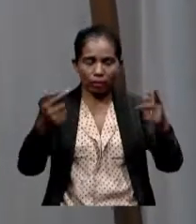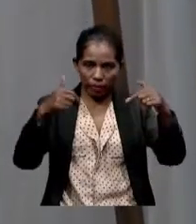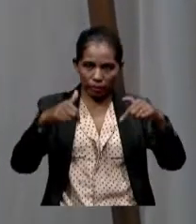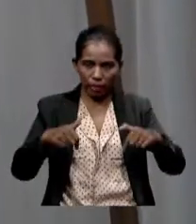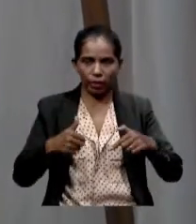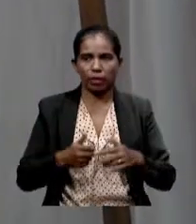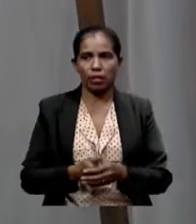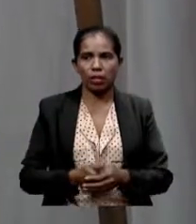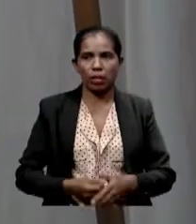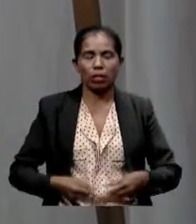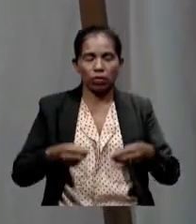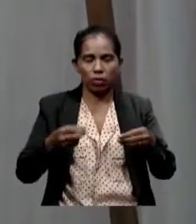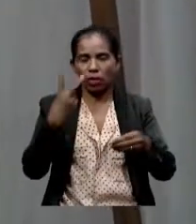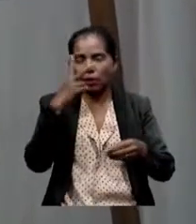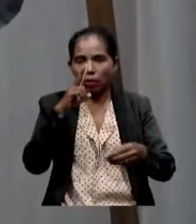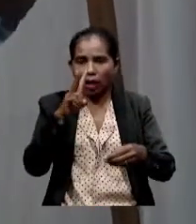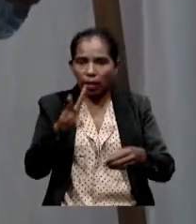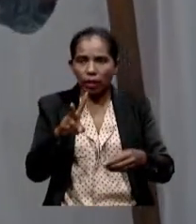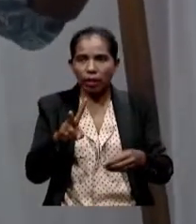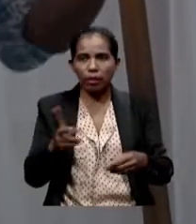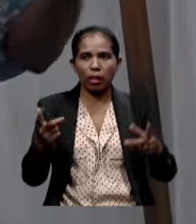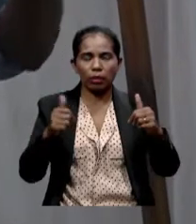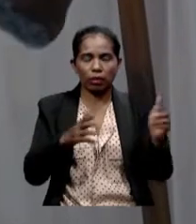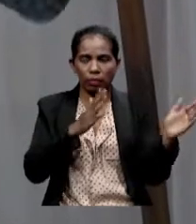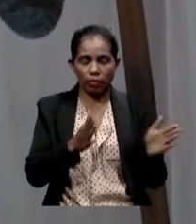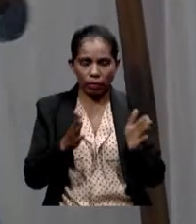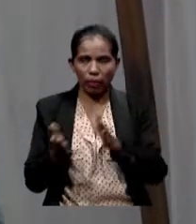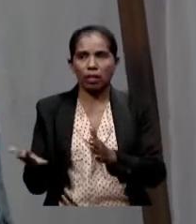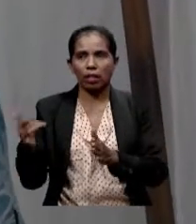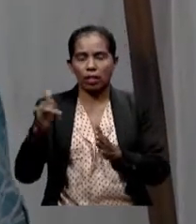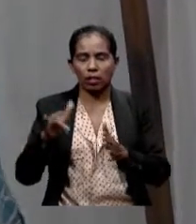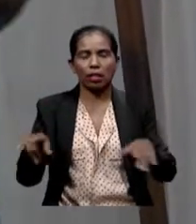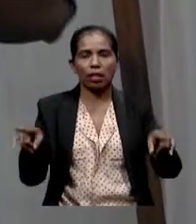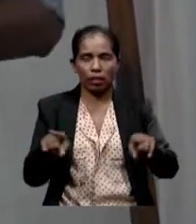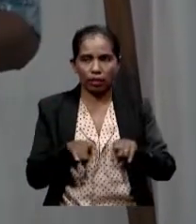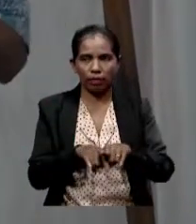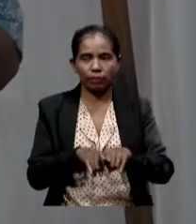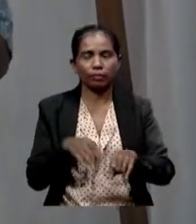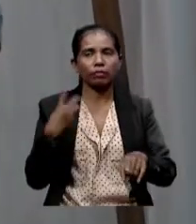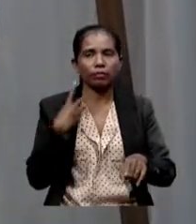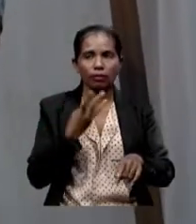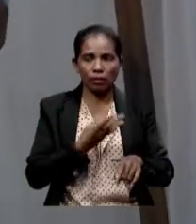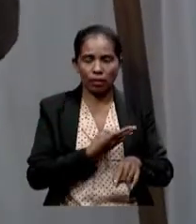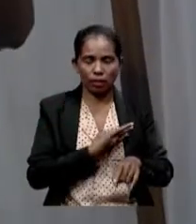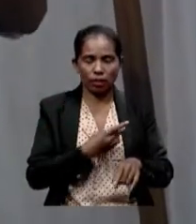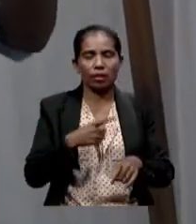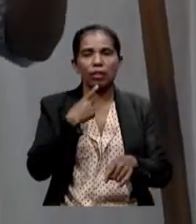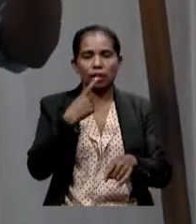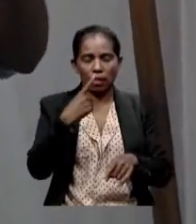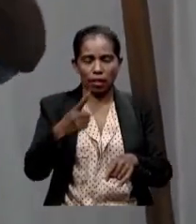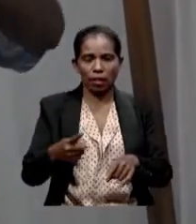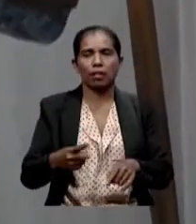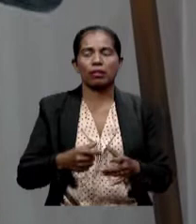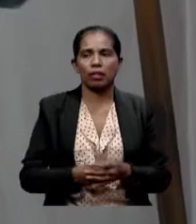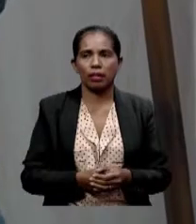bolo, quando tava no país de Nene, Sira se mai, prepara Sira, nessa bomba, Itania Juri Sirdeya. Mas